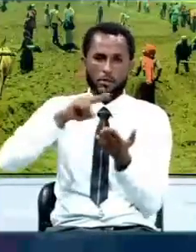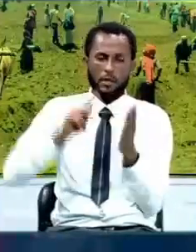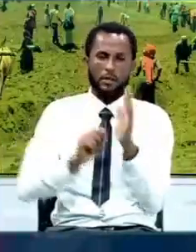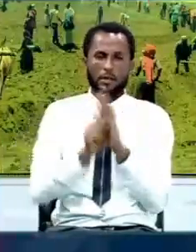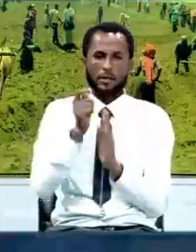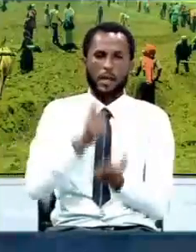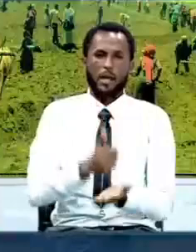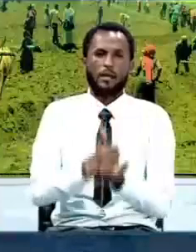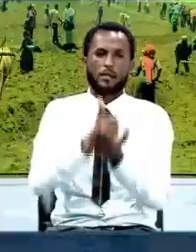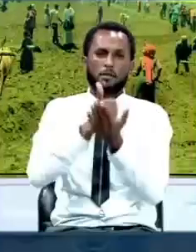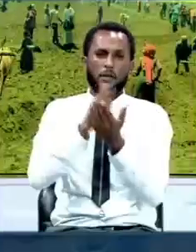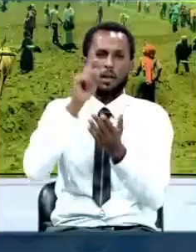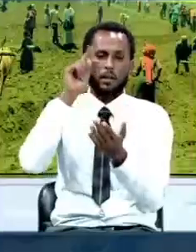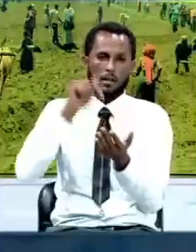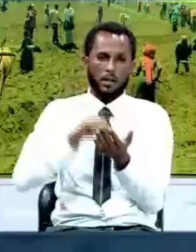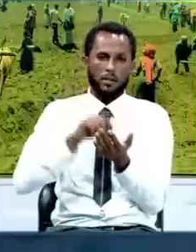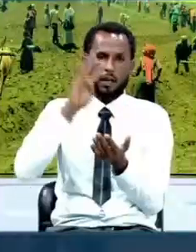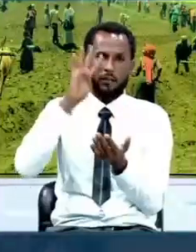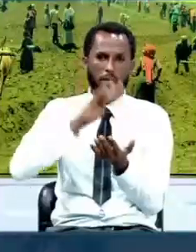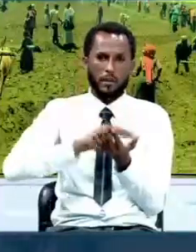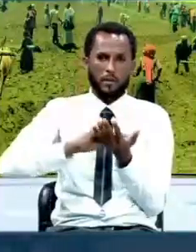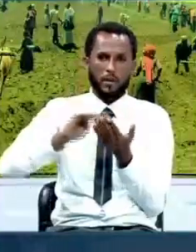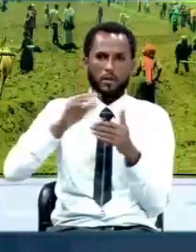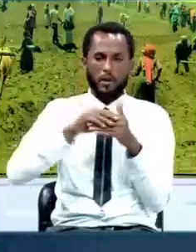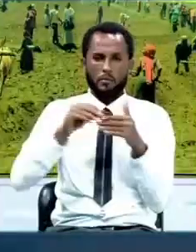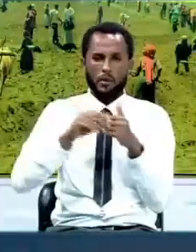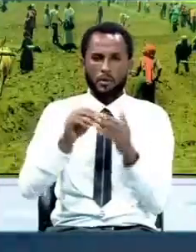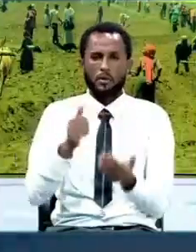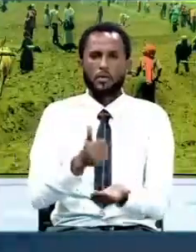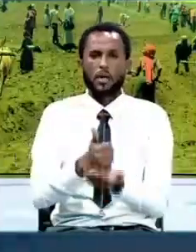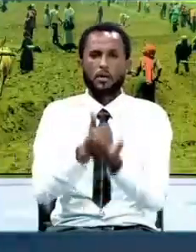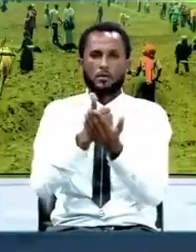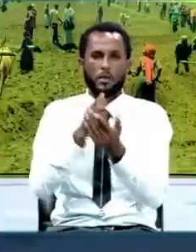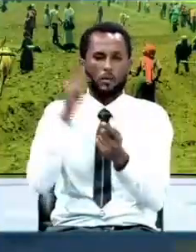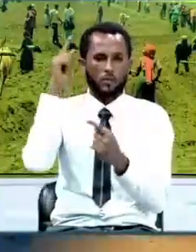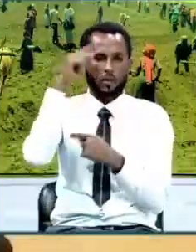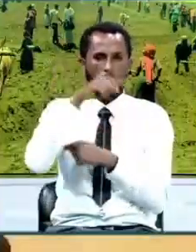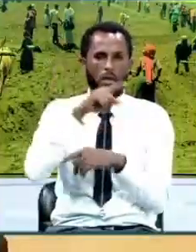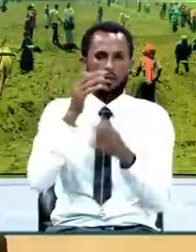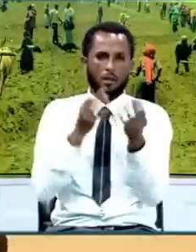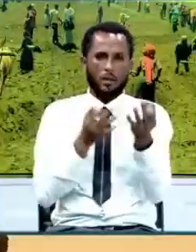ትግራይ ሓገዝ ዝውዕል 1.4 ሚልዮን ብር ከም ዝሓገዙ ኣብቲ እዋን ተሓቢሩ።